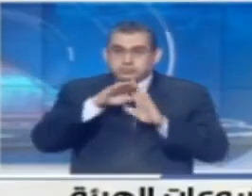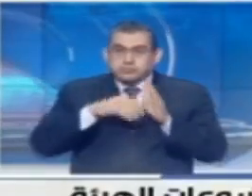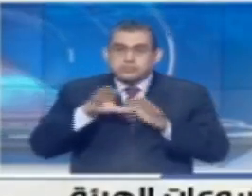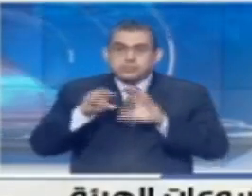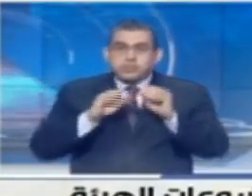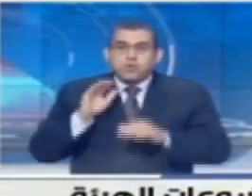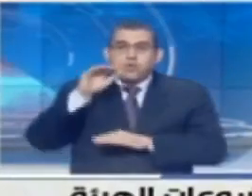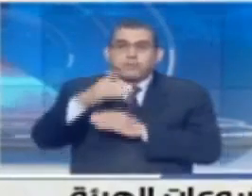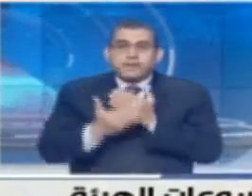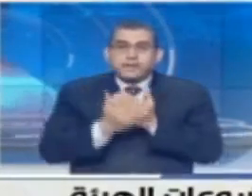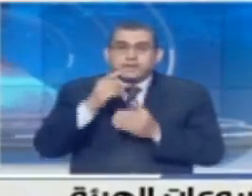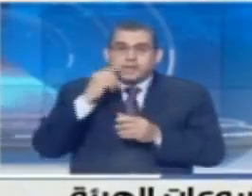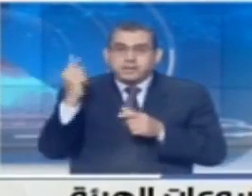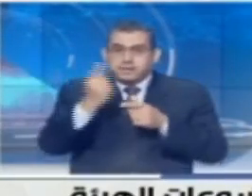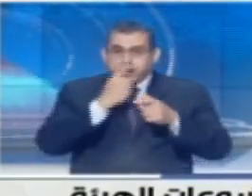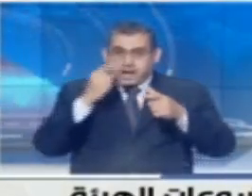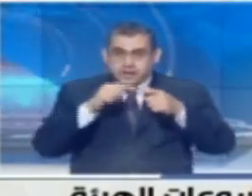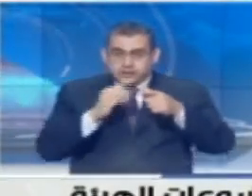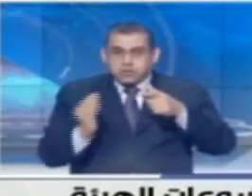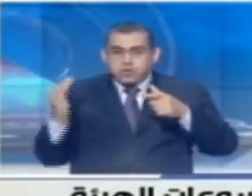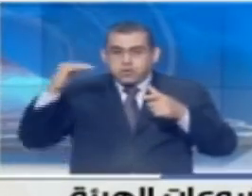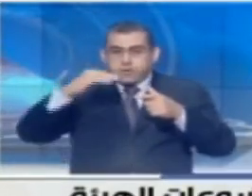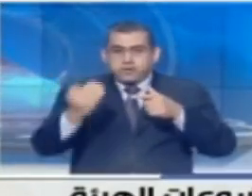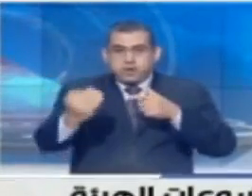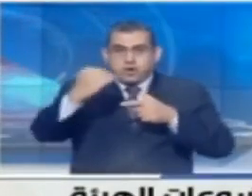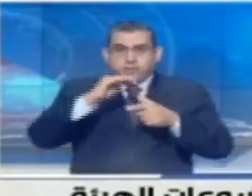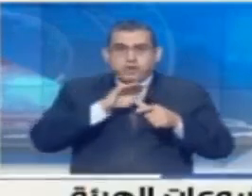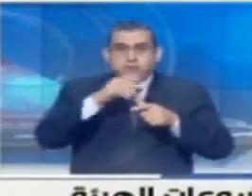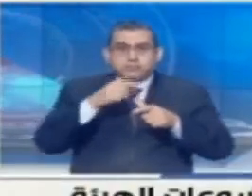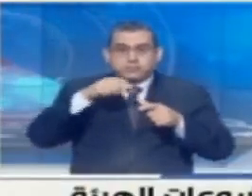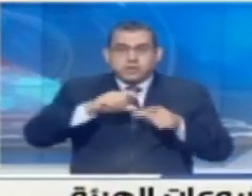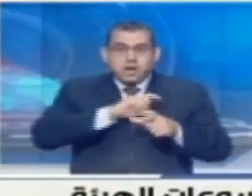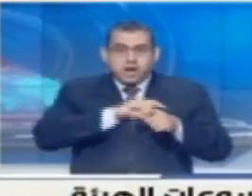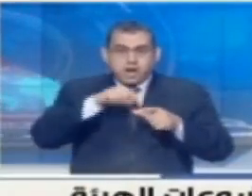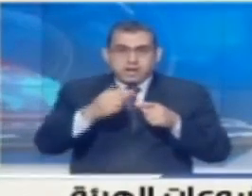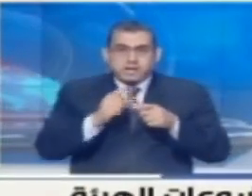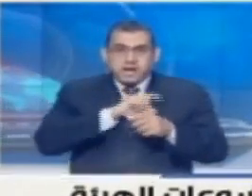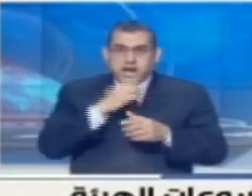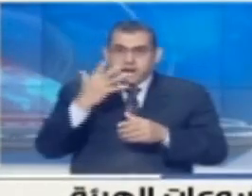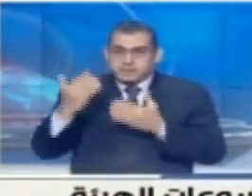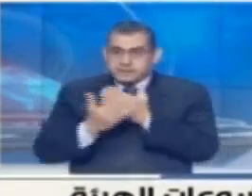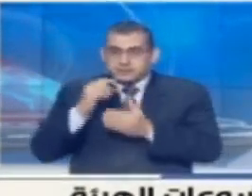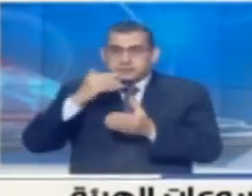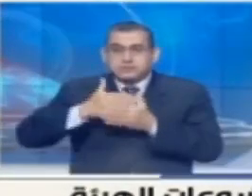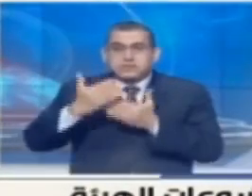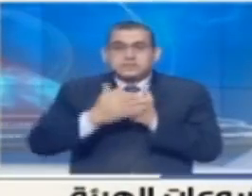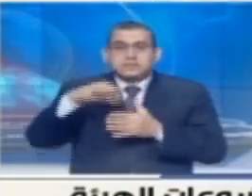الكباري الجديدة أعلى الطريق الدائري التي حققت الربط بين القاهرة الجديدة وتجمعاتها السكنية